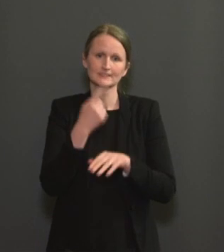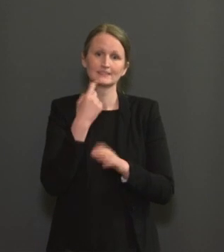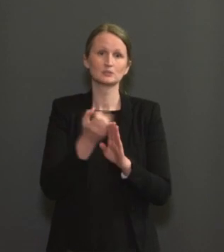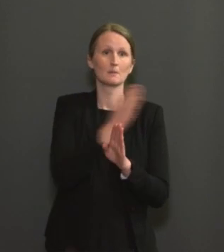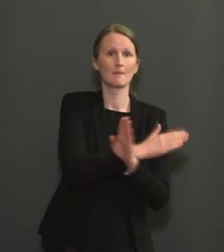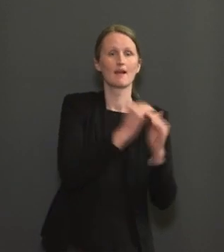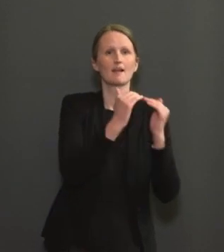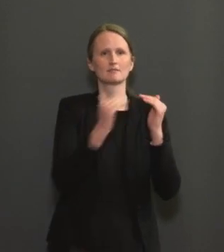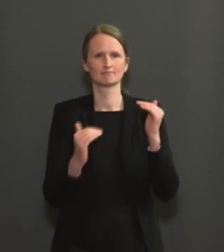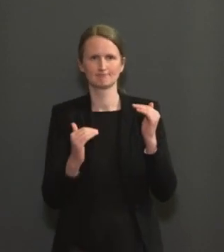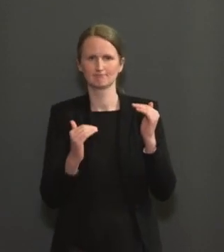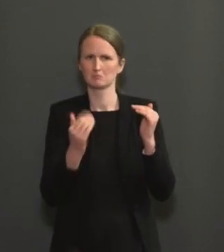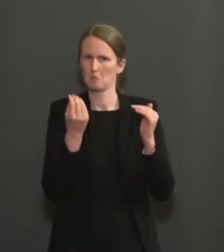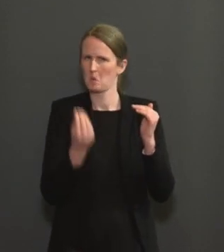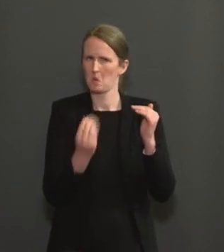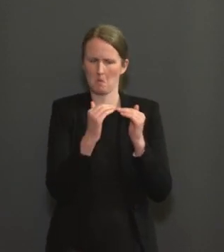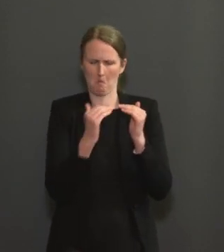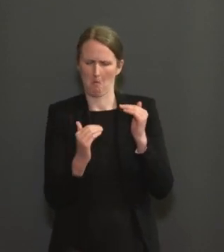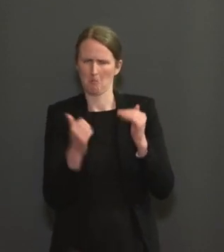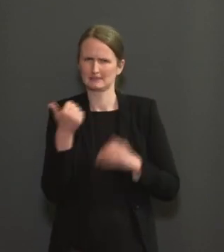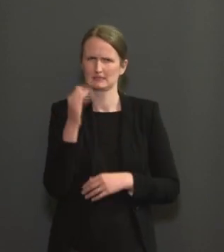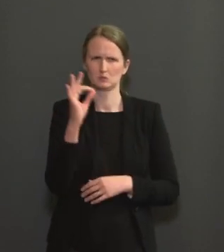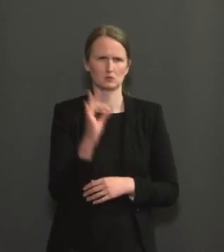aux données de la semaine précédente.